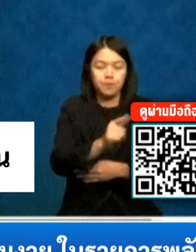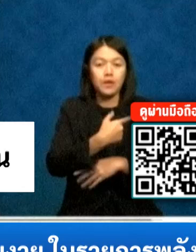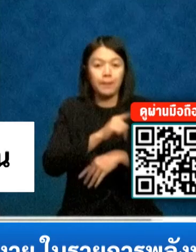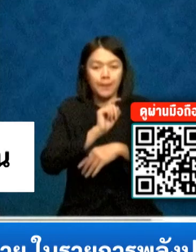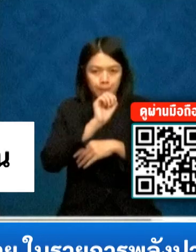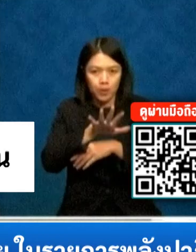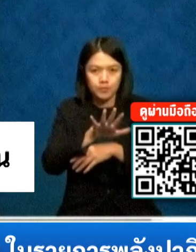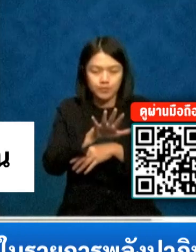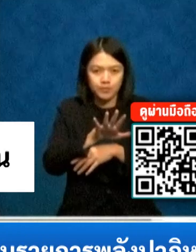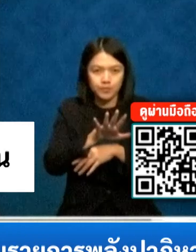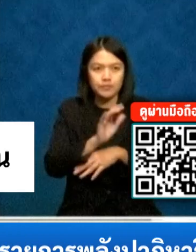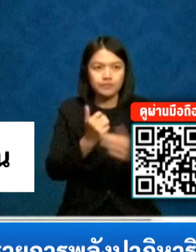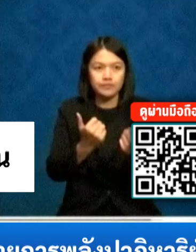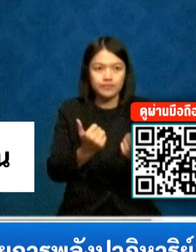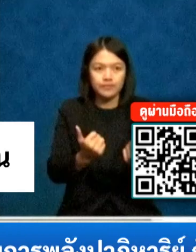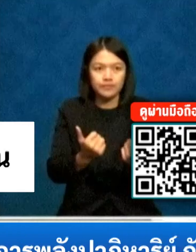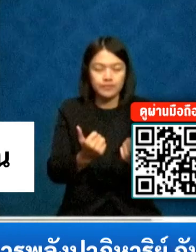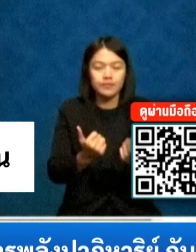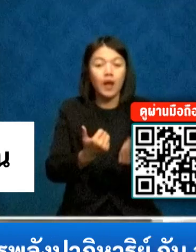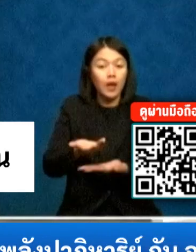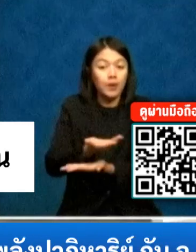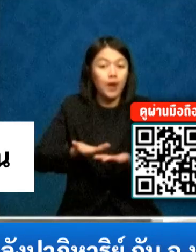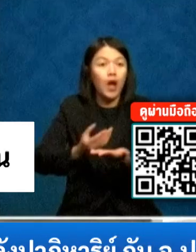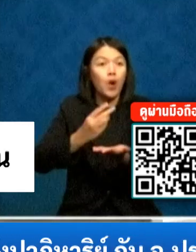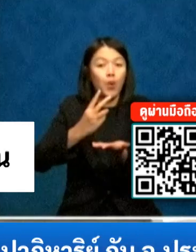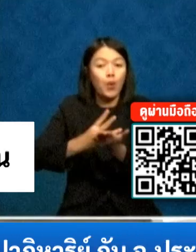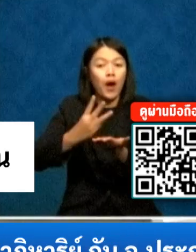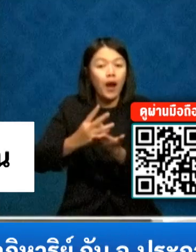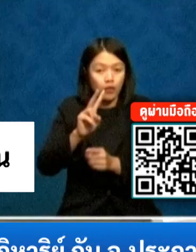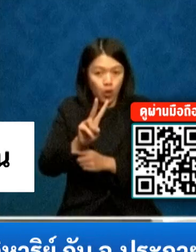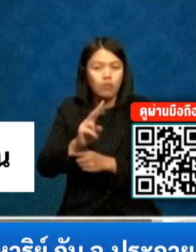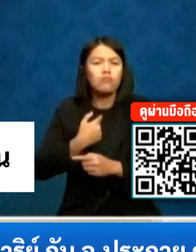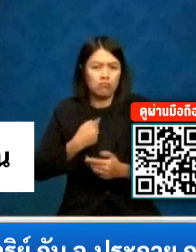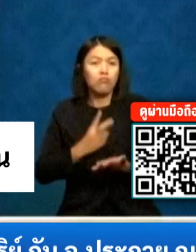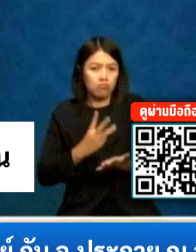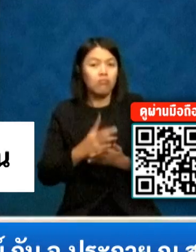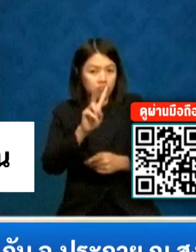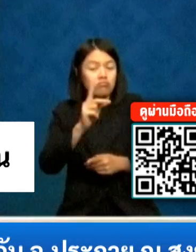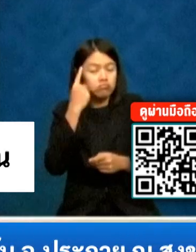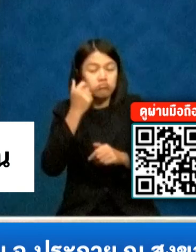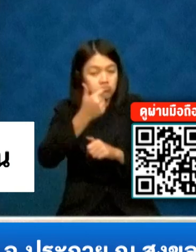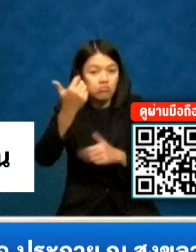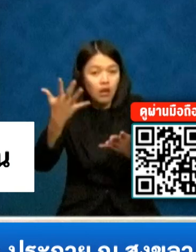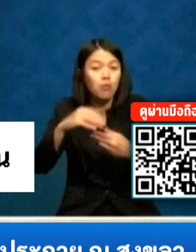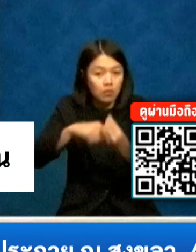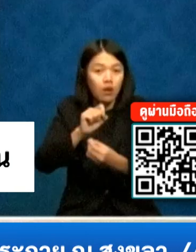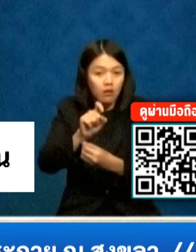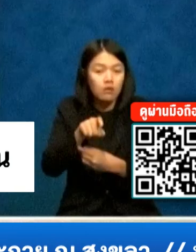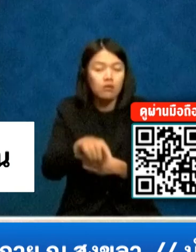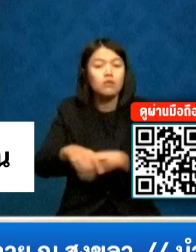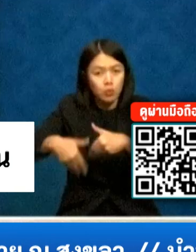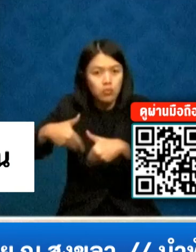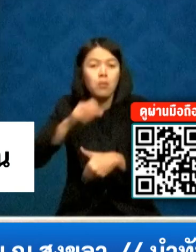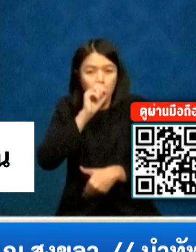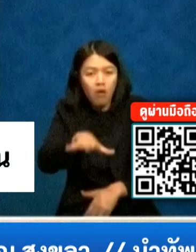ที่เราพิจารณาวาระสองครับ ก็วาระสองแล้วผมไม่ได้ออกนอกวาระ เอาเรื่องงบกลางครับเอาเรื่อง ของชาวบ้